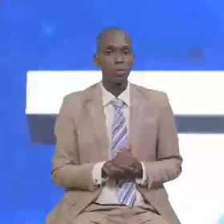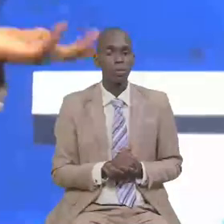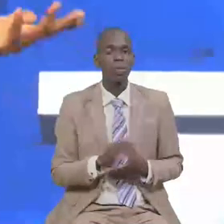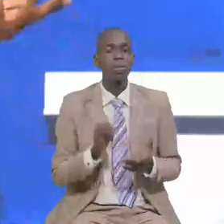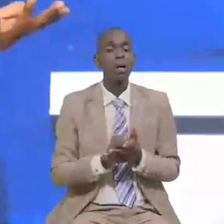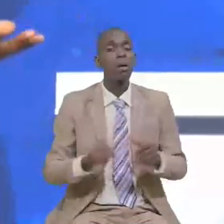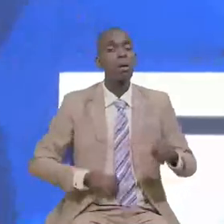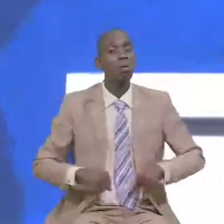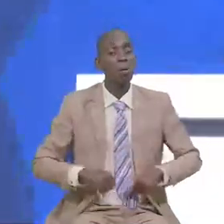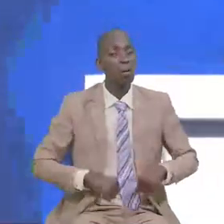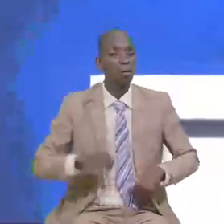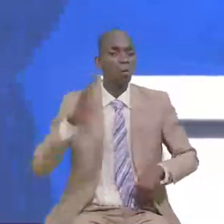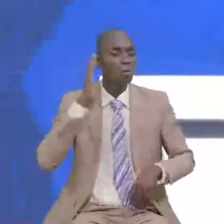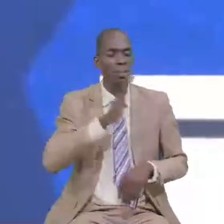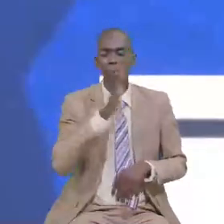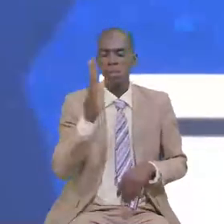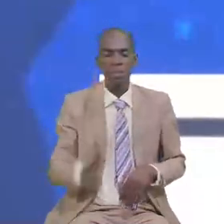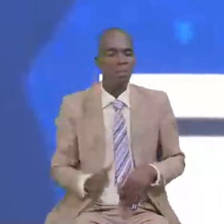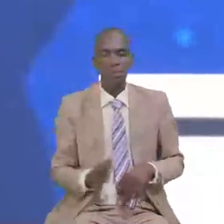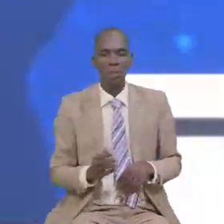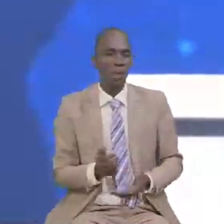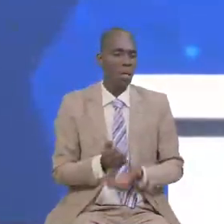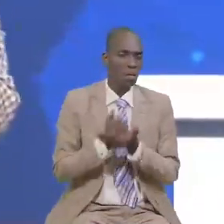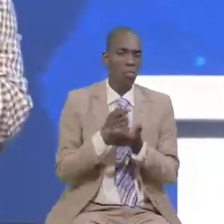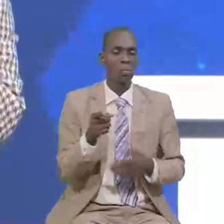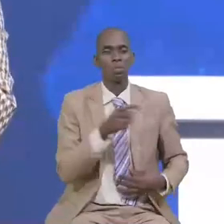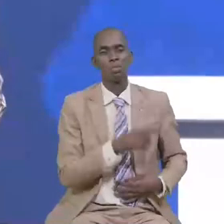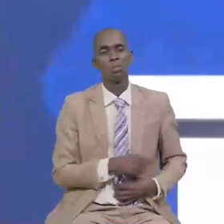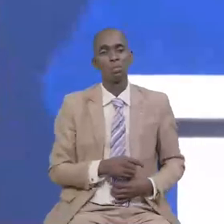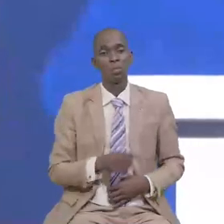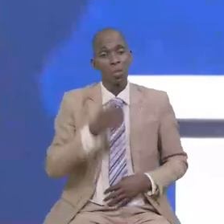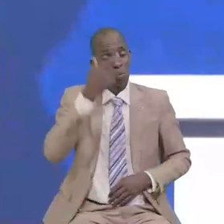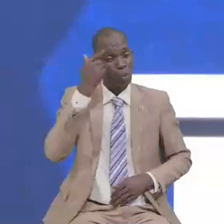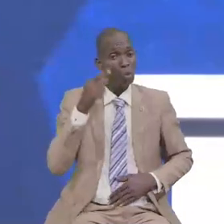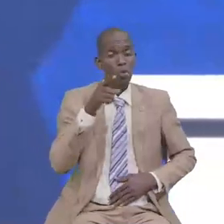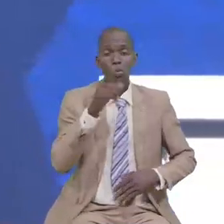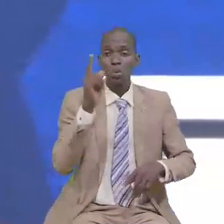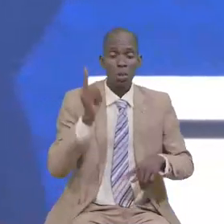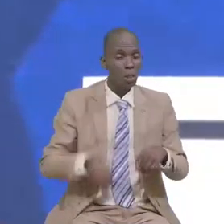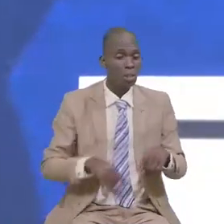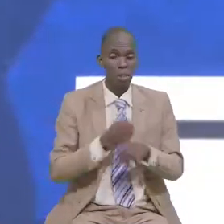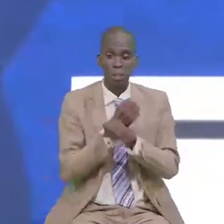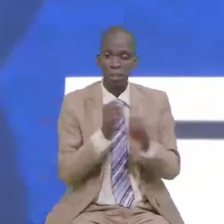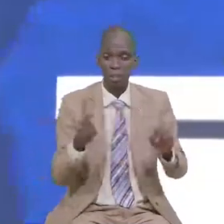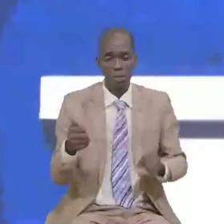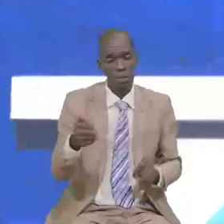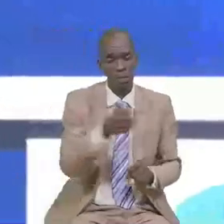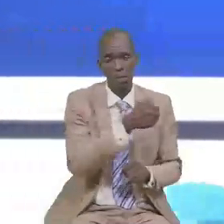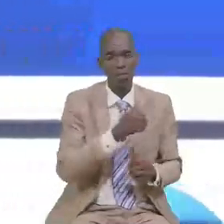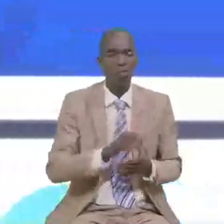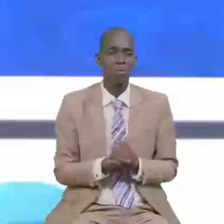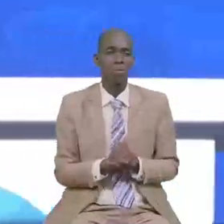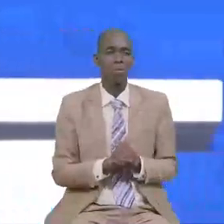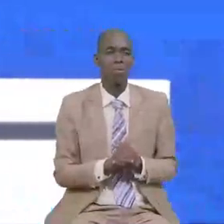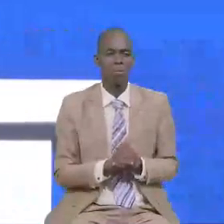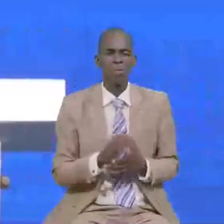Mais cet orgueil ne va même pas se présenter parce que tu ne peux pas te